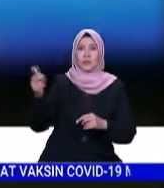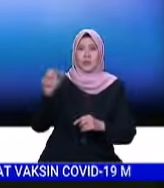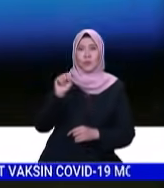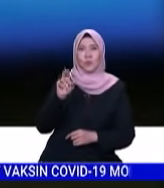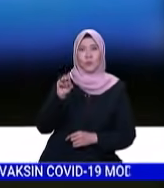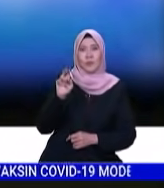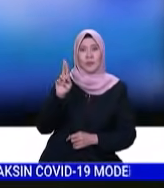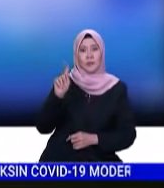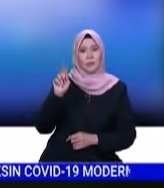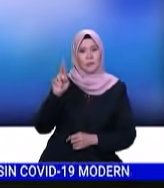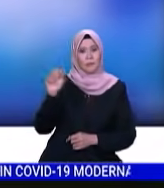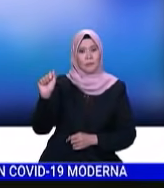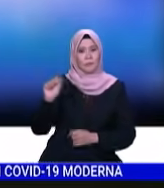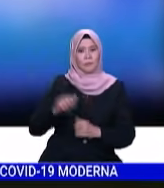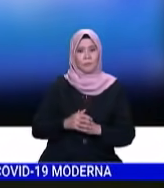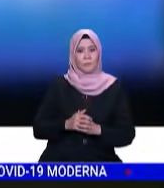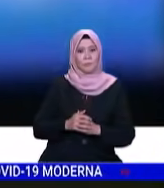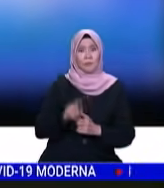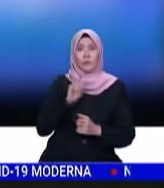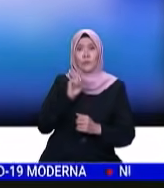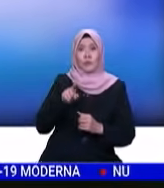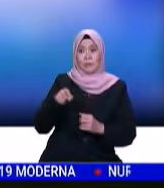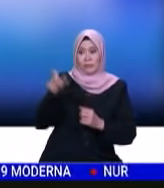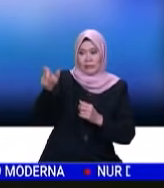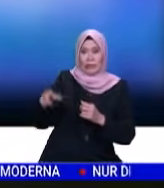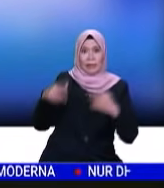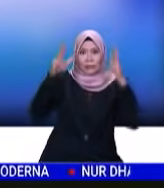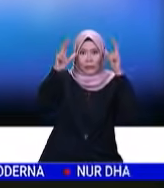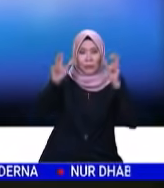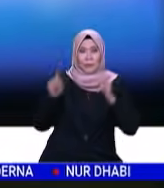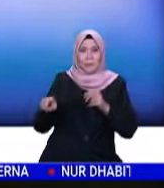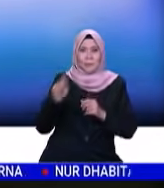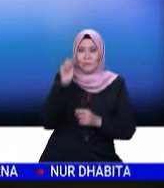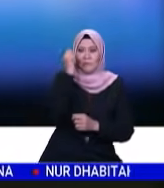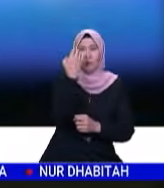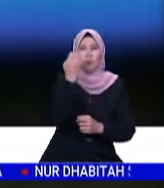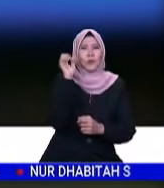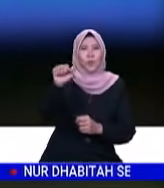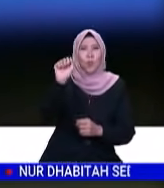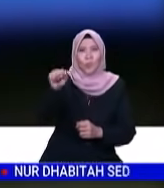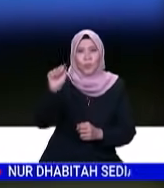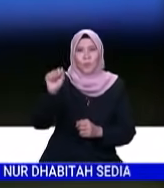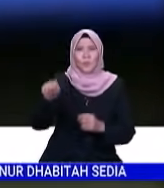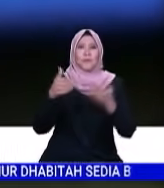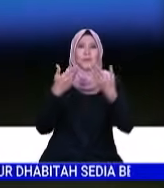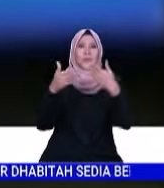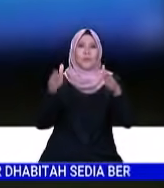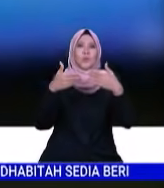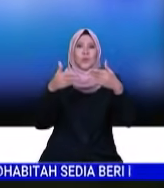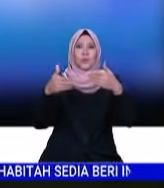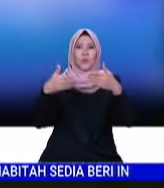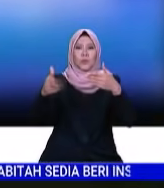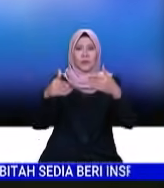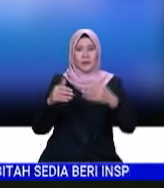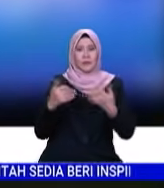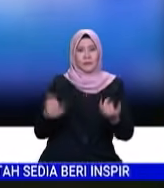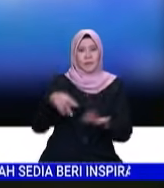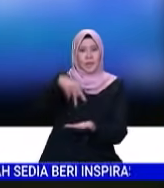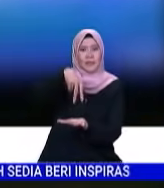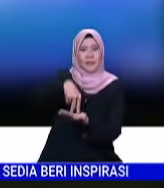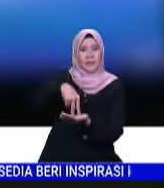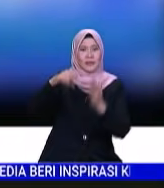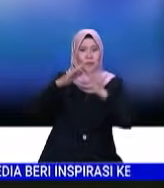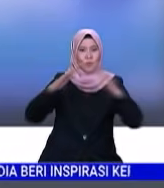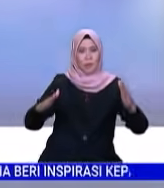Indonesia. Kelibat berkenaan mengetuk pintu beberapa rumah penduduk hampir setiap malam. Kelibat itu dilihat berdiri di depan salah sebuah